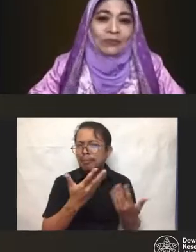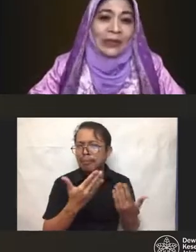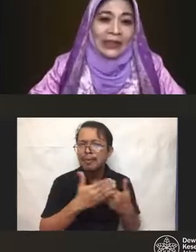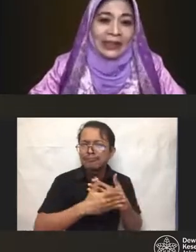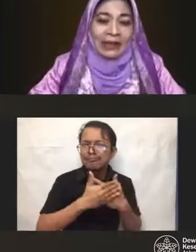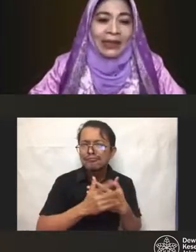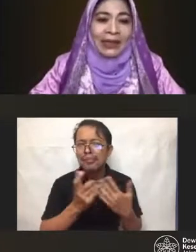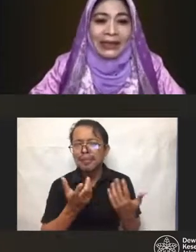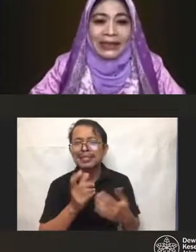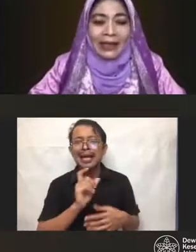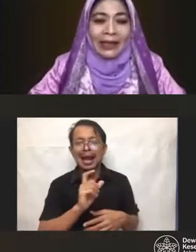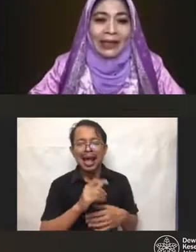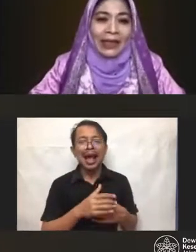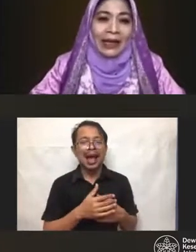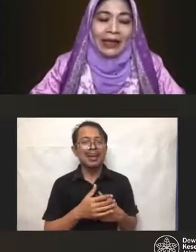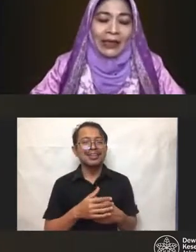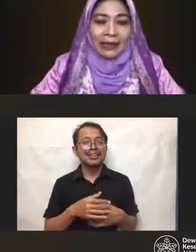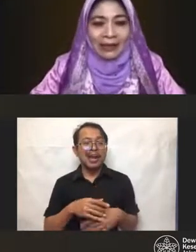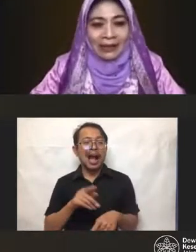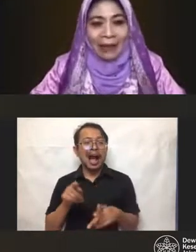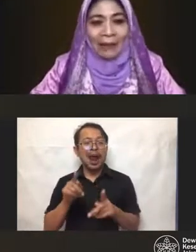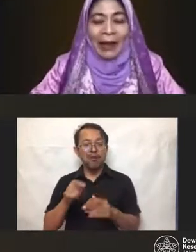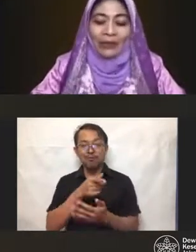mestinya harus berteriak kencang ya ketika